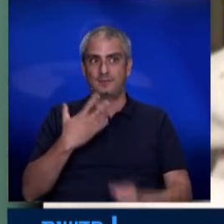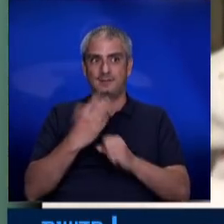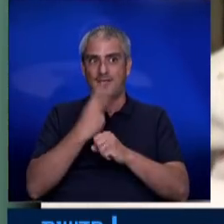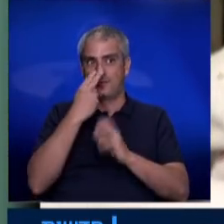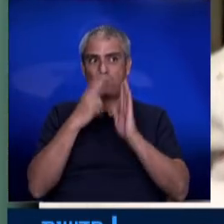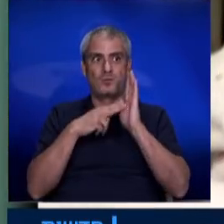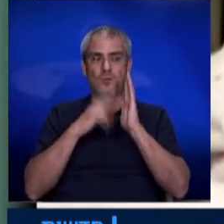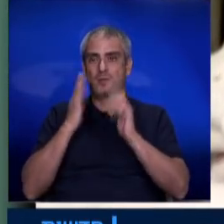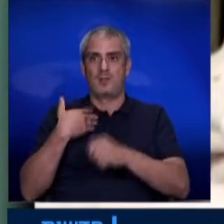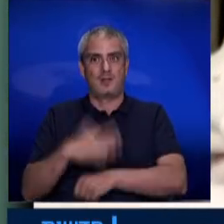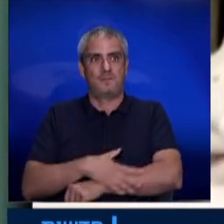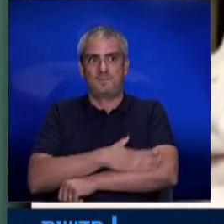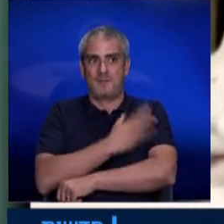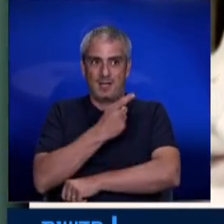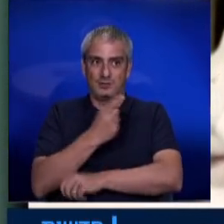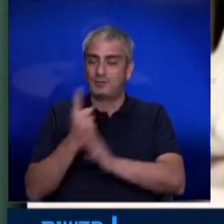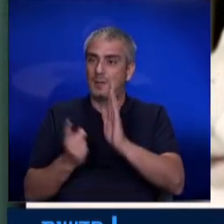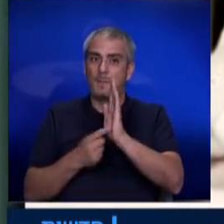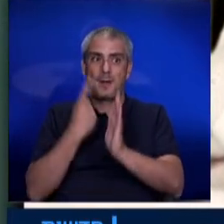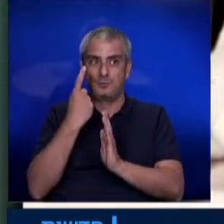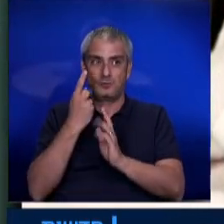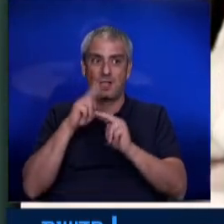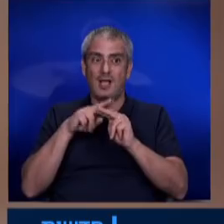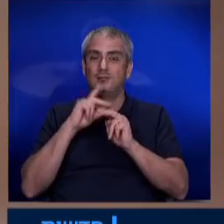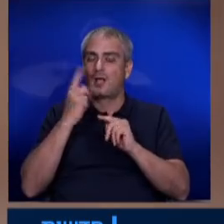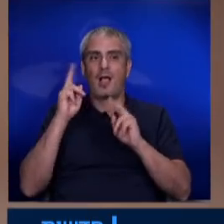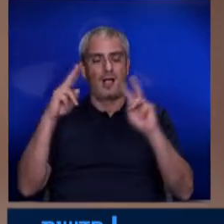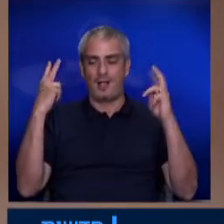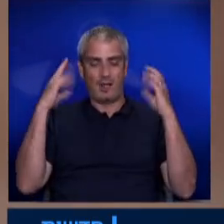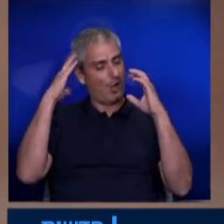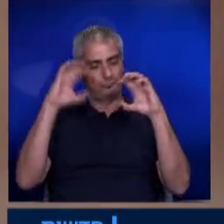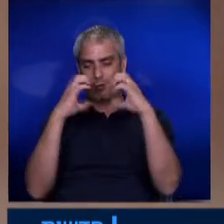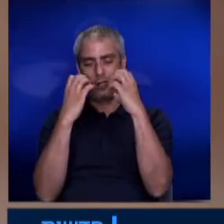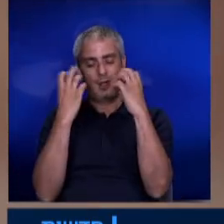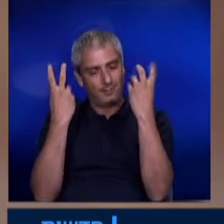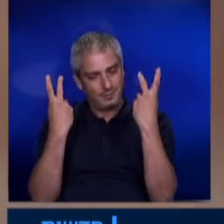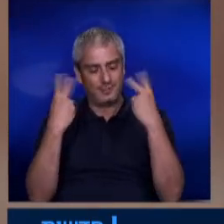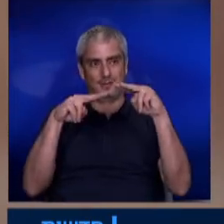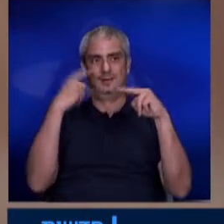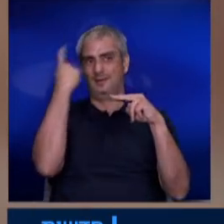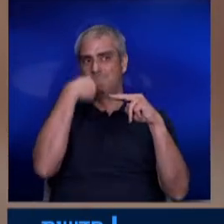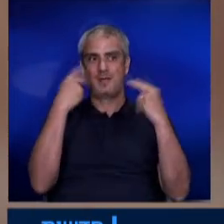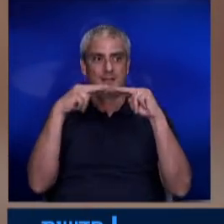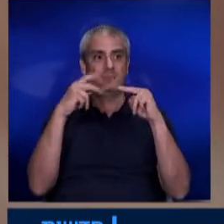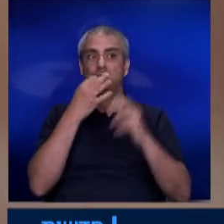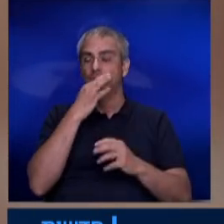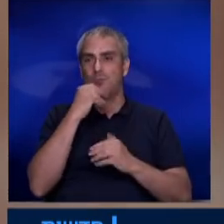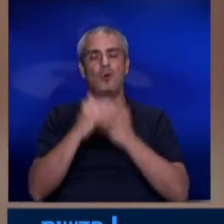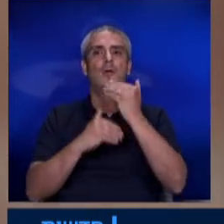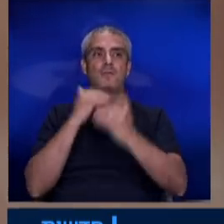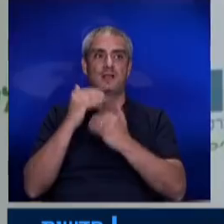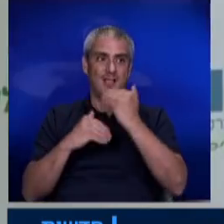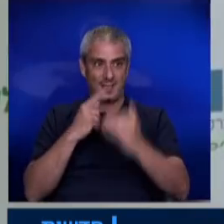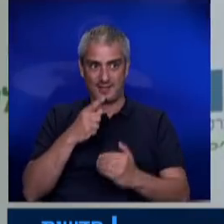הזאת. בפעם הראשונה אחרי שנה, האחיות יכלו להביט זו על זו. השיפור הולך ומתקדם. הן נמצאות